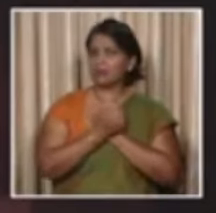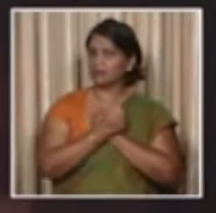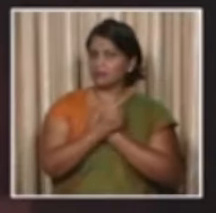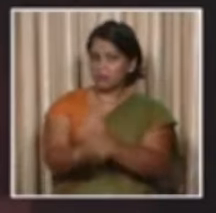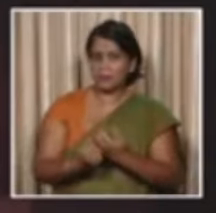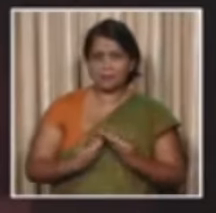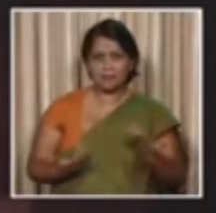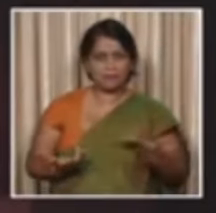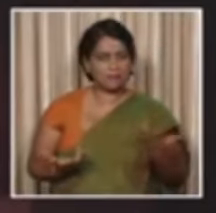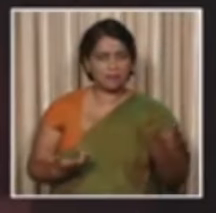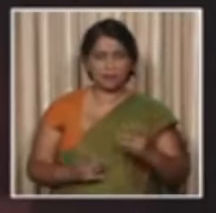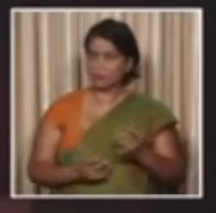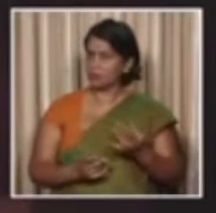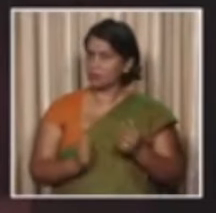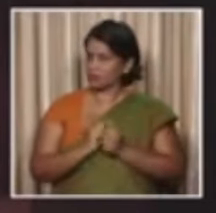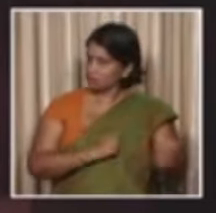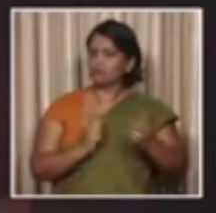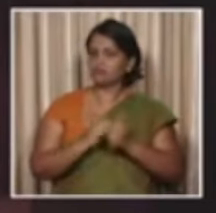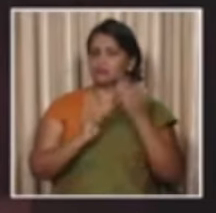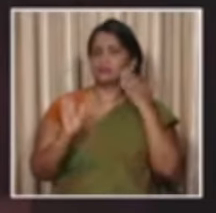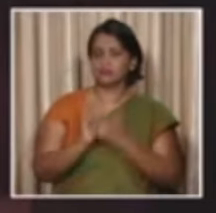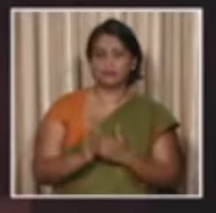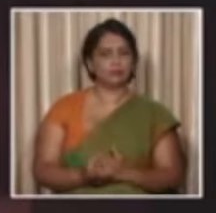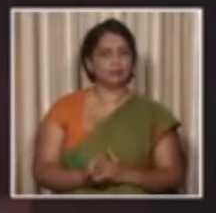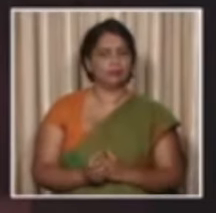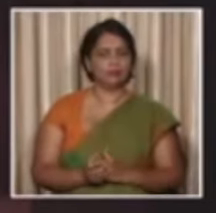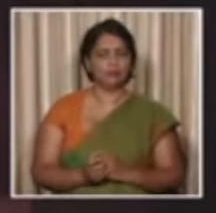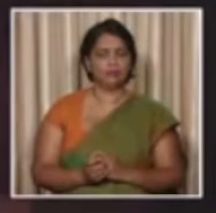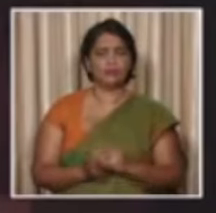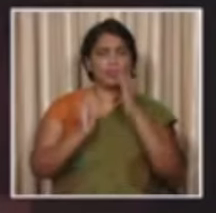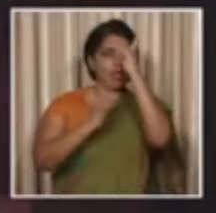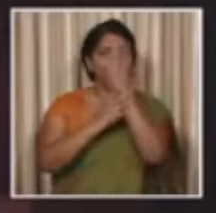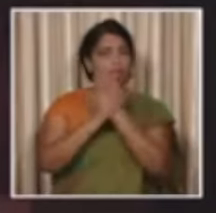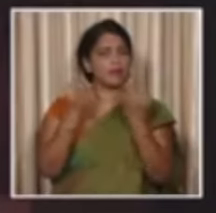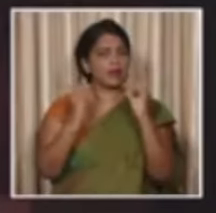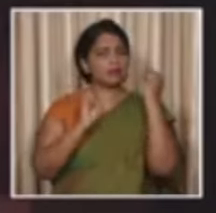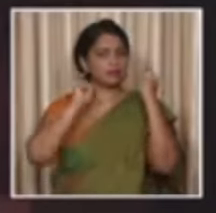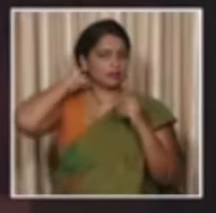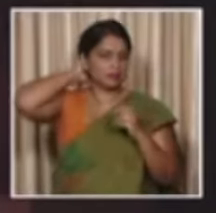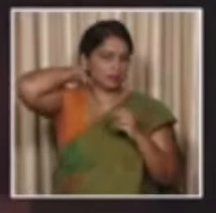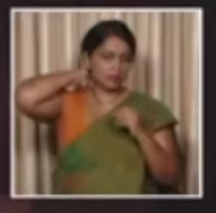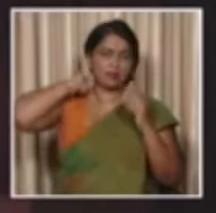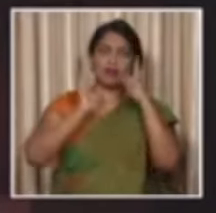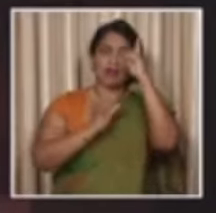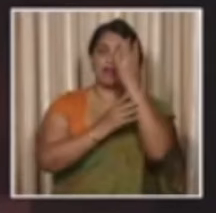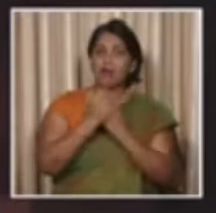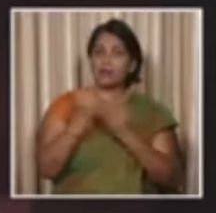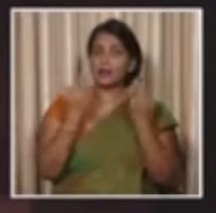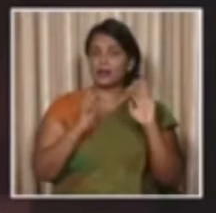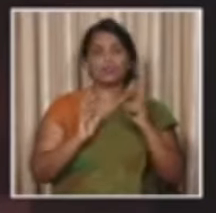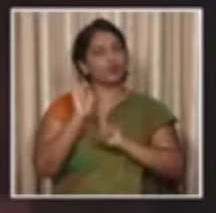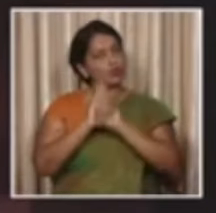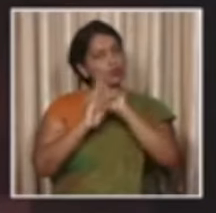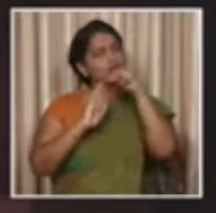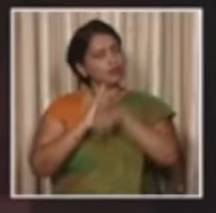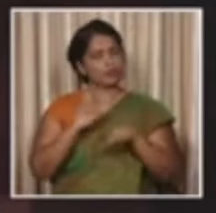නායකතුමා මේකට වහම පියවර ගන්නට ඕන ඒක ගැන හොයලා බලලා අවශ්‍ය කටයුතු නිදහස තියෙන්නට ඕන බොහොම ඉස්සතේ ඒ ආගමක නිදහස උතුරටත්